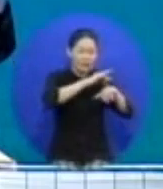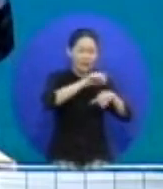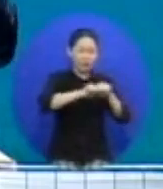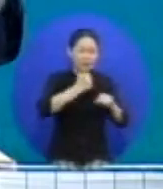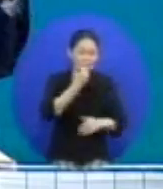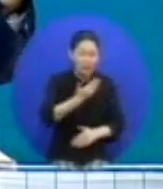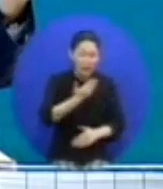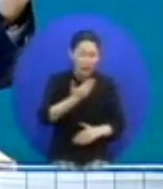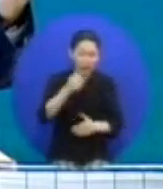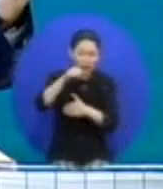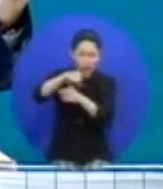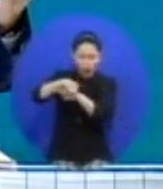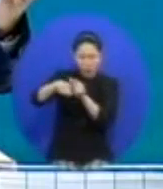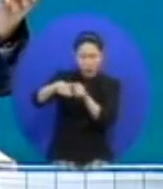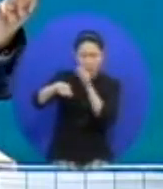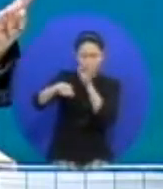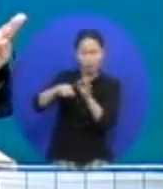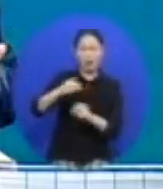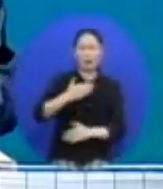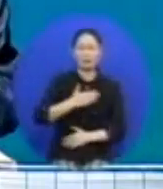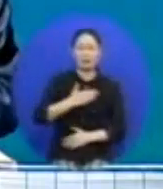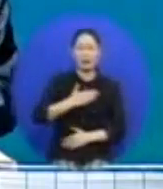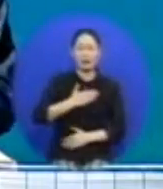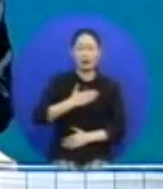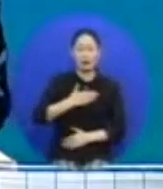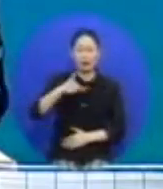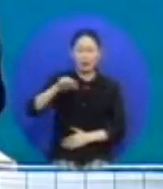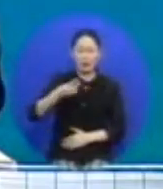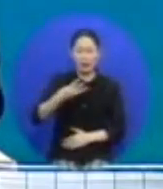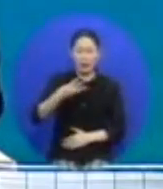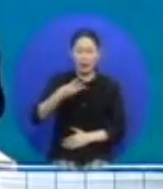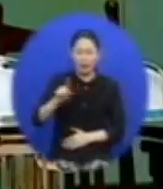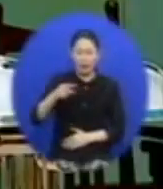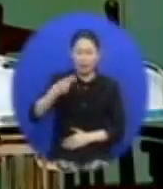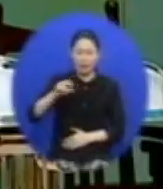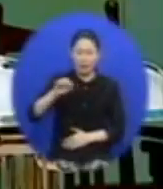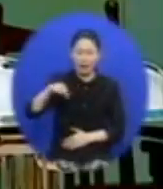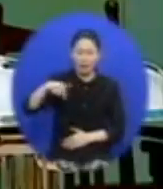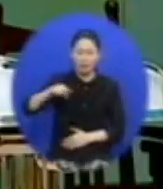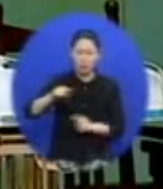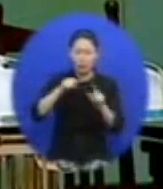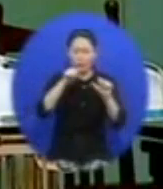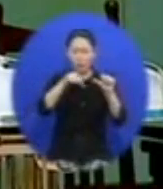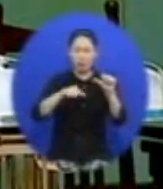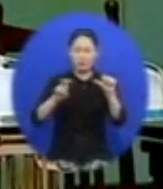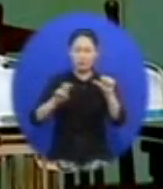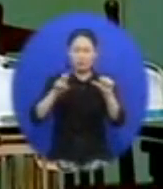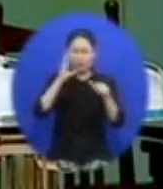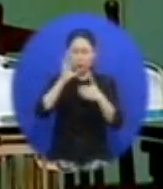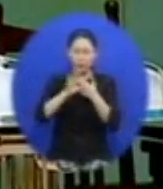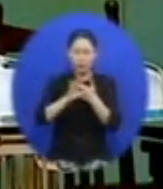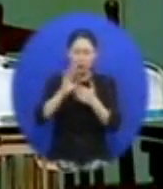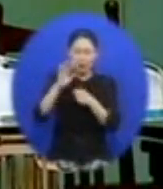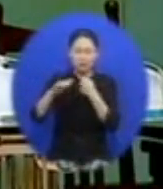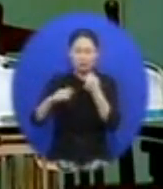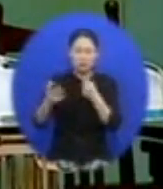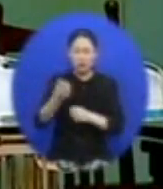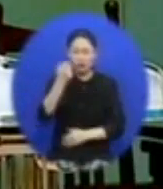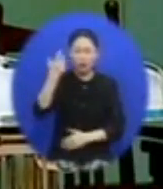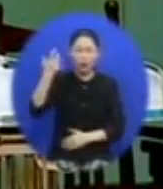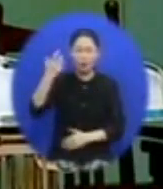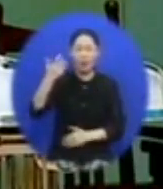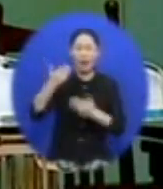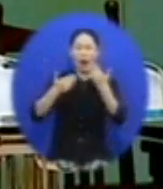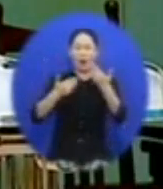열매를 보고 안단 말입니다 갈라디아서 5장 22절에 보면 성령의 열매가 나옵니다 9가지 10배가